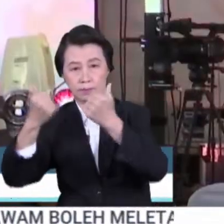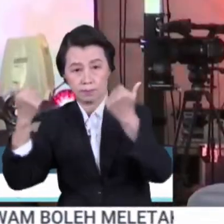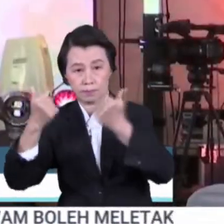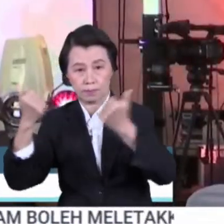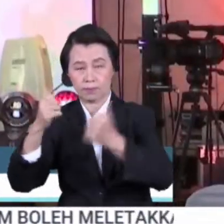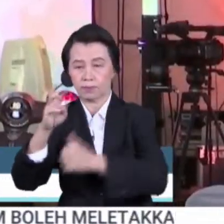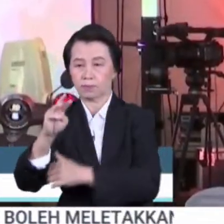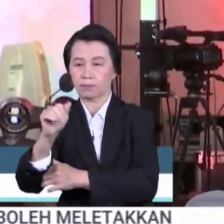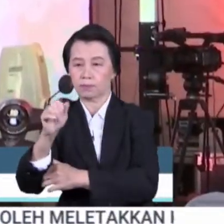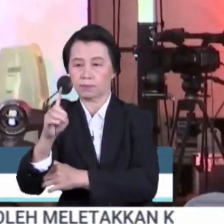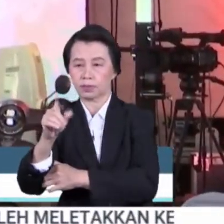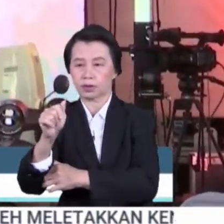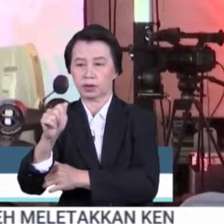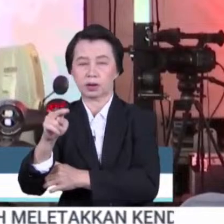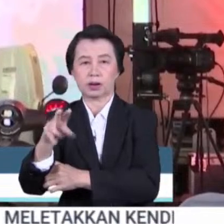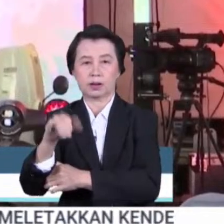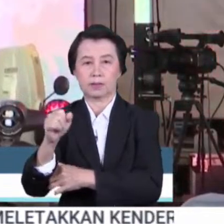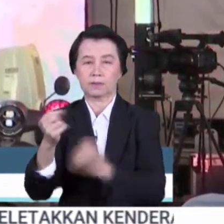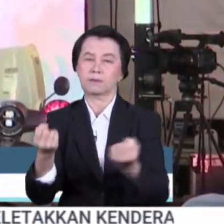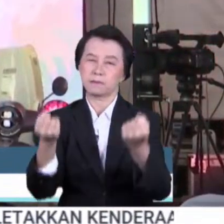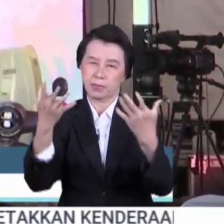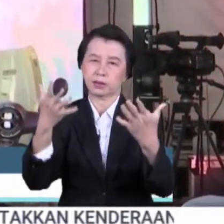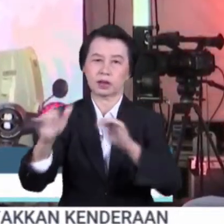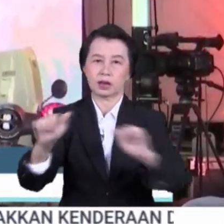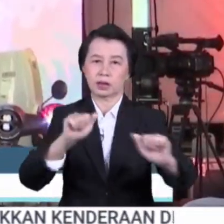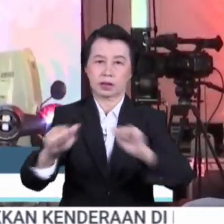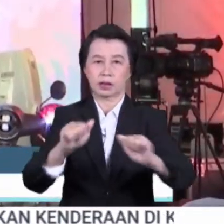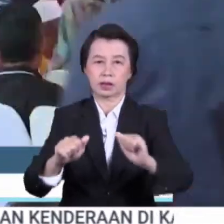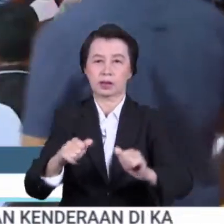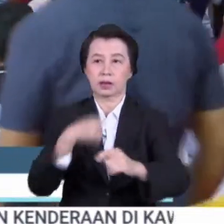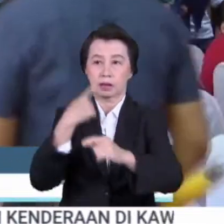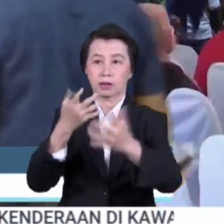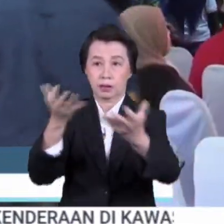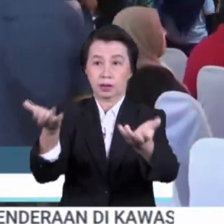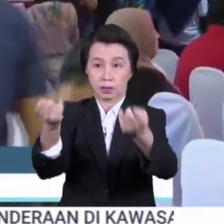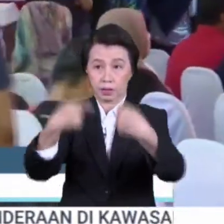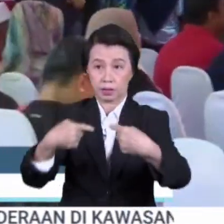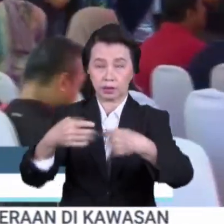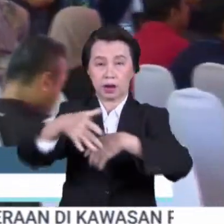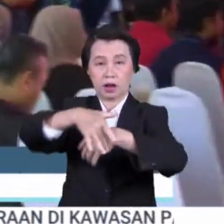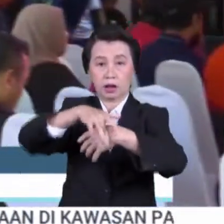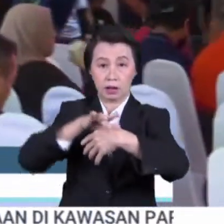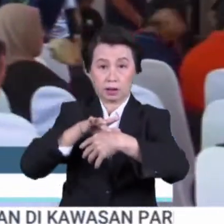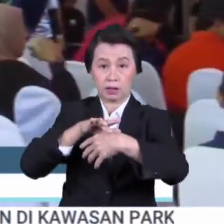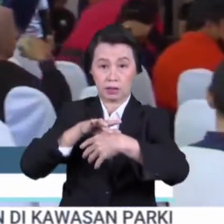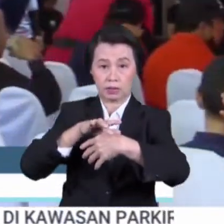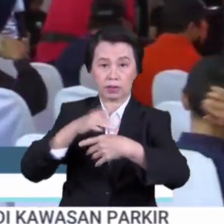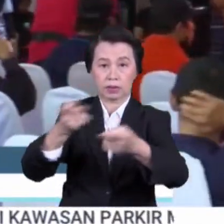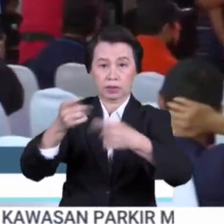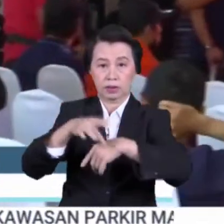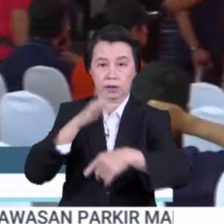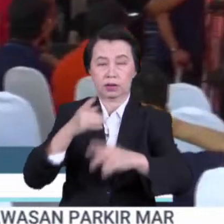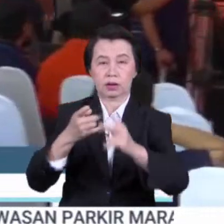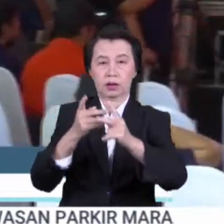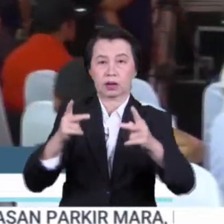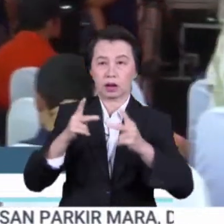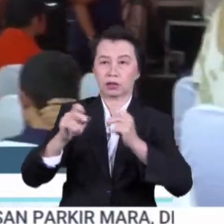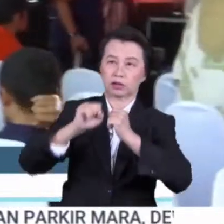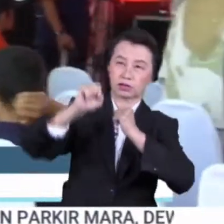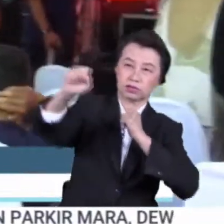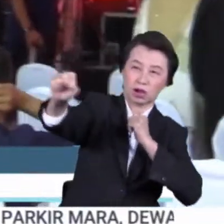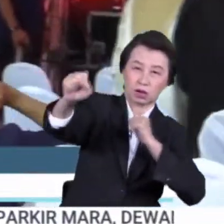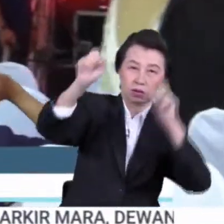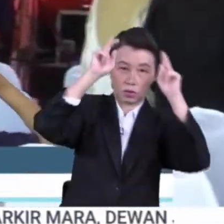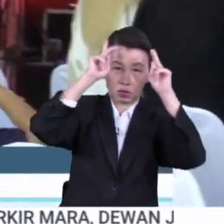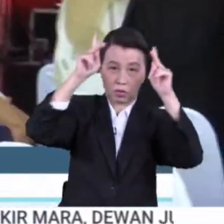Madani. Jadi ada banyaklah ya, aktiviti. Mungkin mereka yang nak datang lebih awal daripada kawasan yang lebih jauh, Kuala